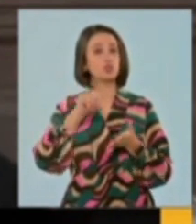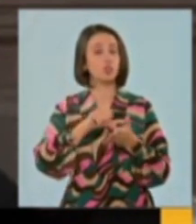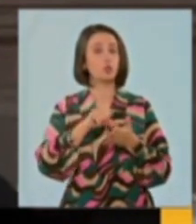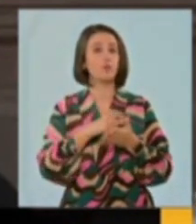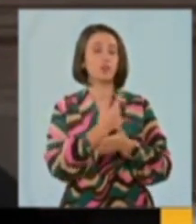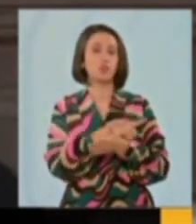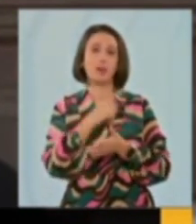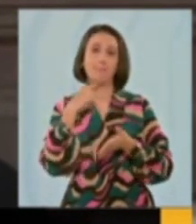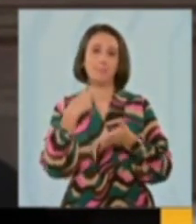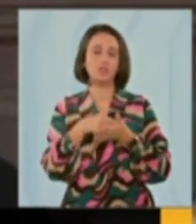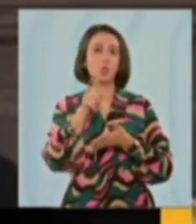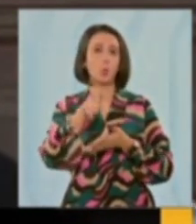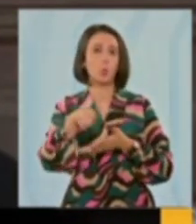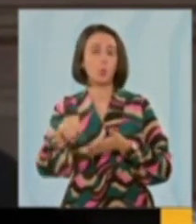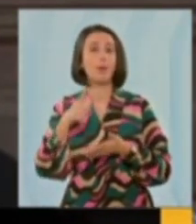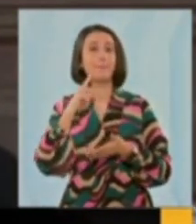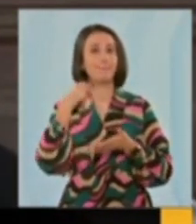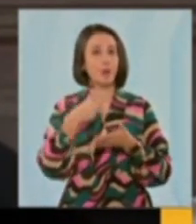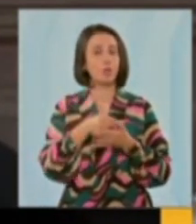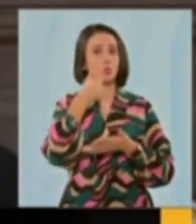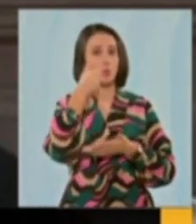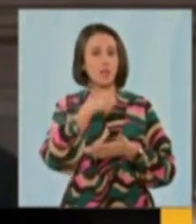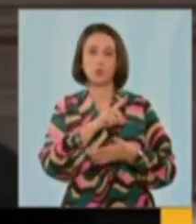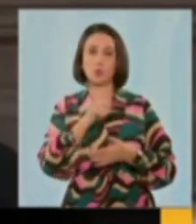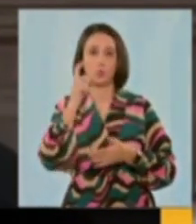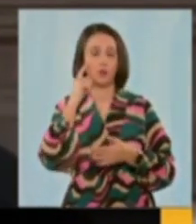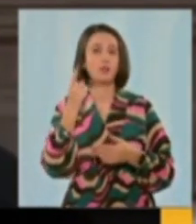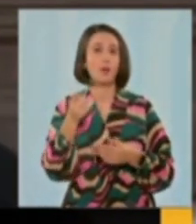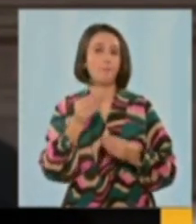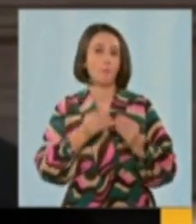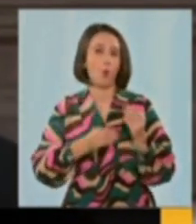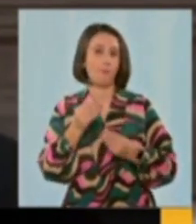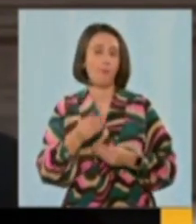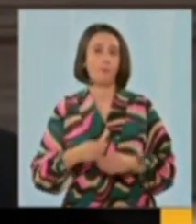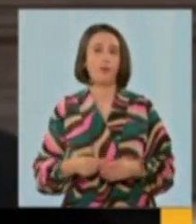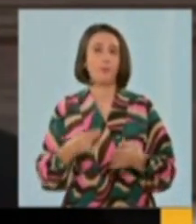de vaccinare neplătiți de câteva luni de zile, plățile sunt făcute la zi, nu cred că vor exista probleme cu plata salariilor.